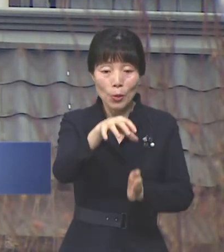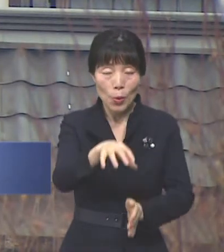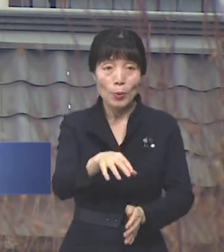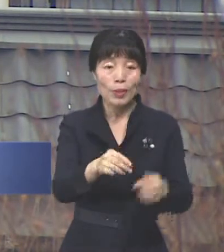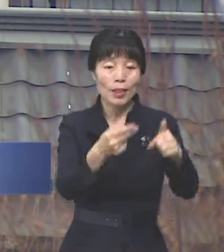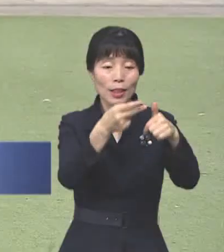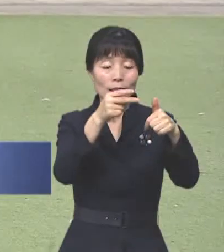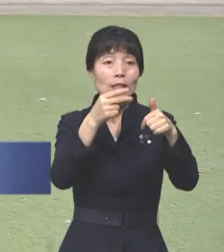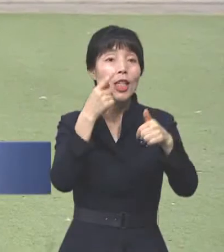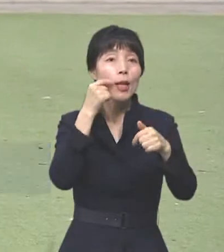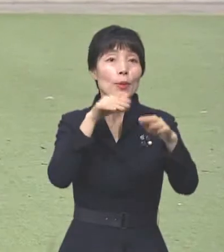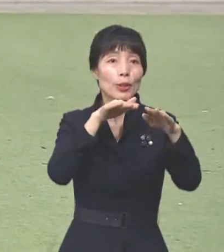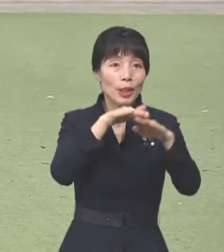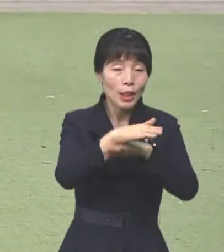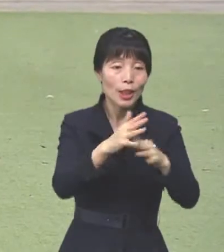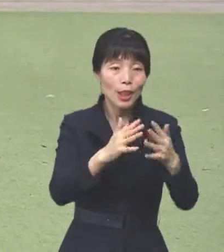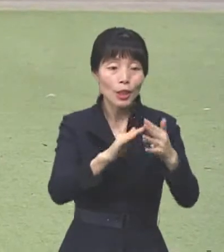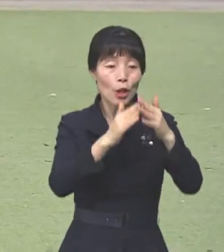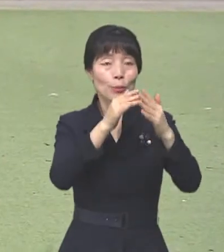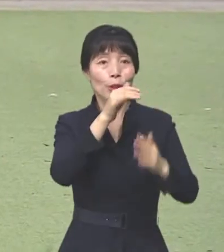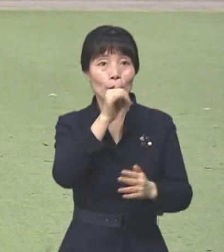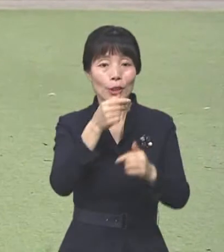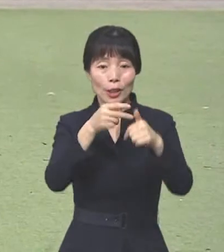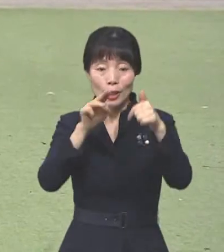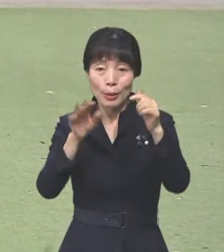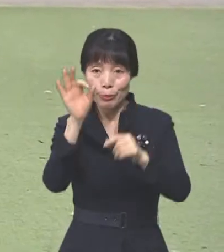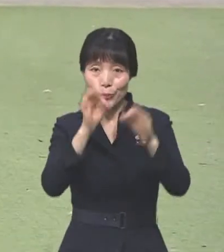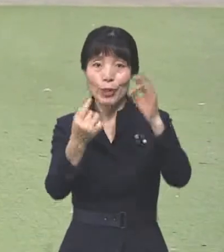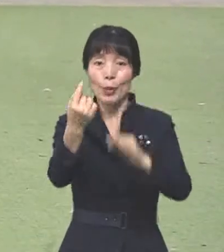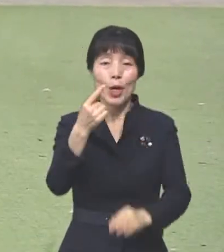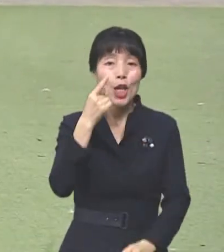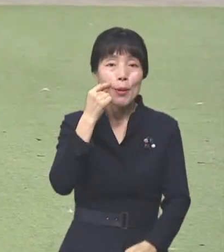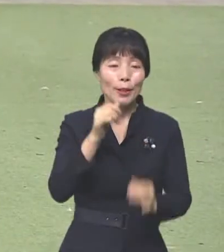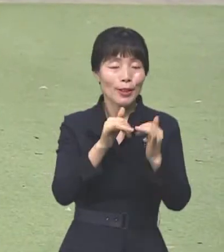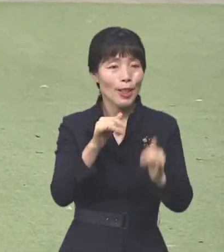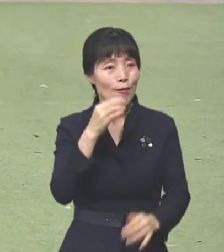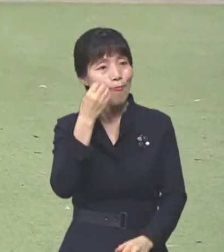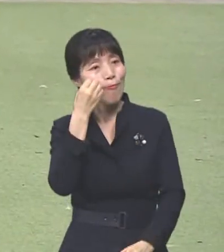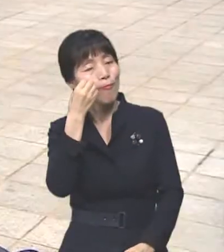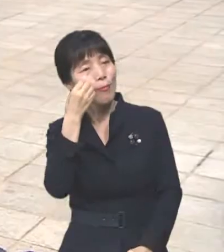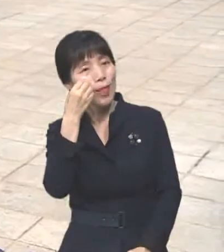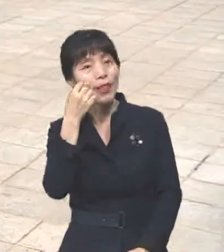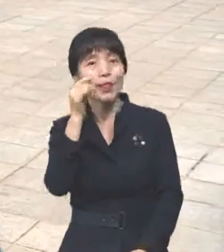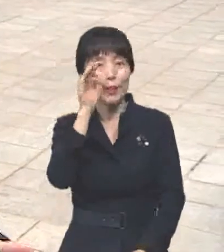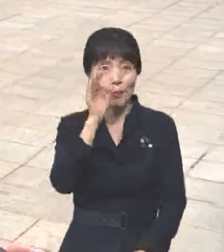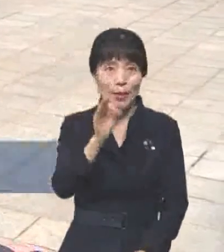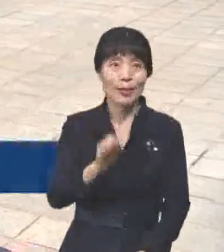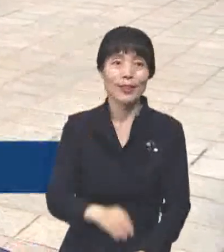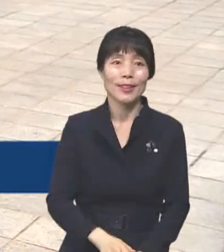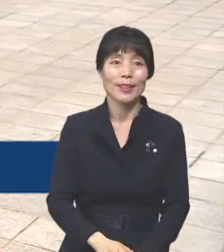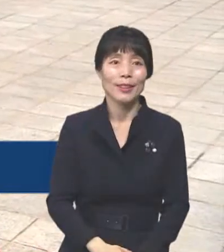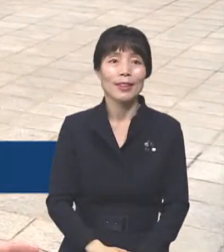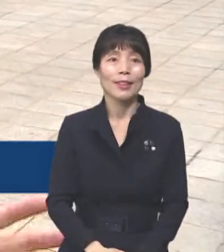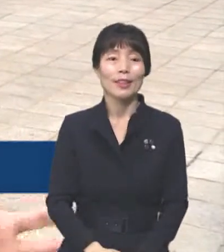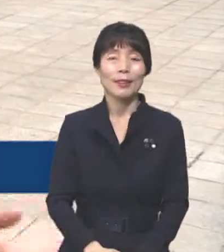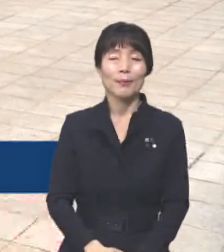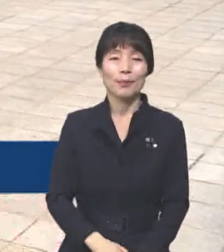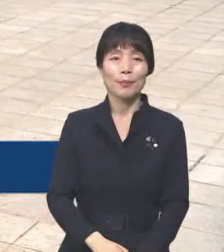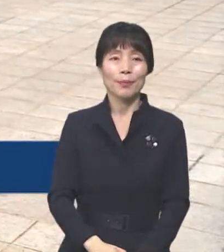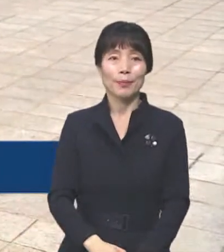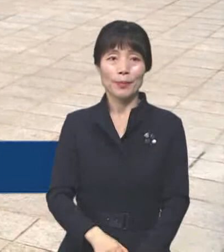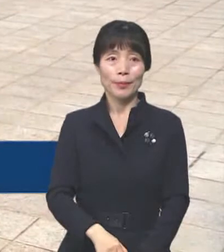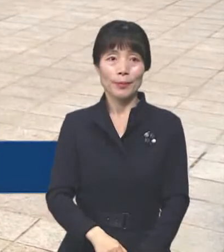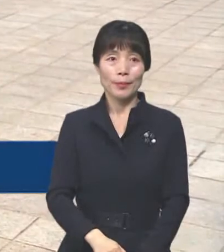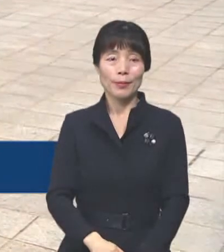남아 있습니다. 인천을 찾은 일본인들의 눈에도 흥미롭게 보입니다. 建物が